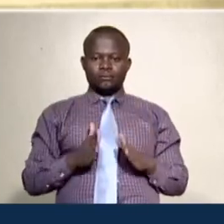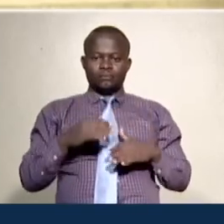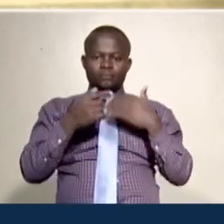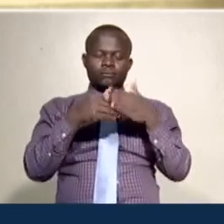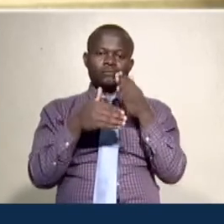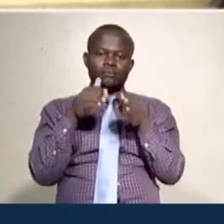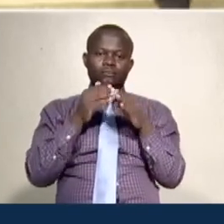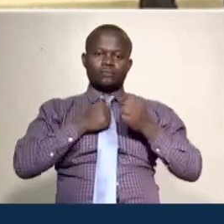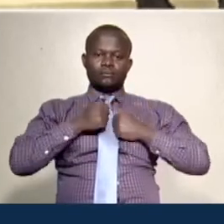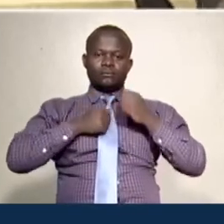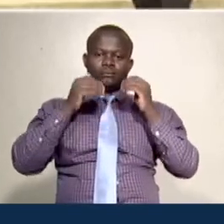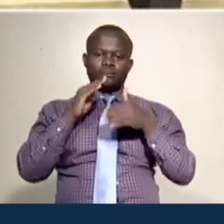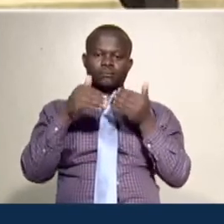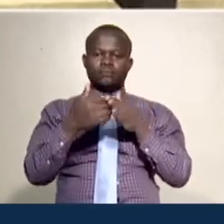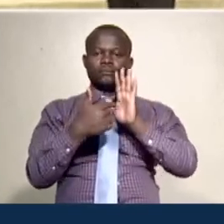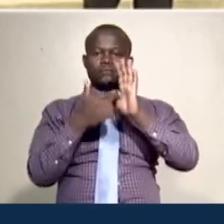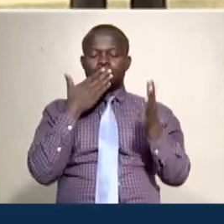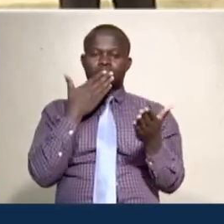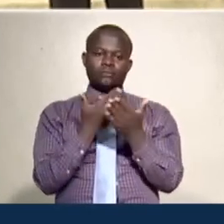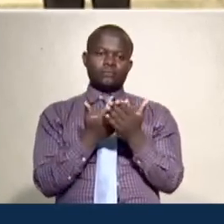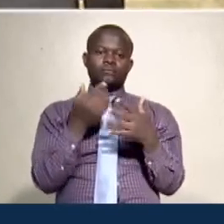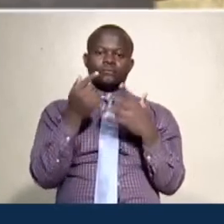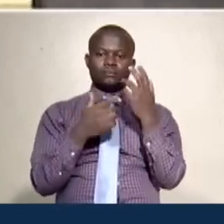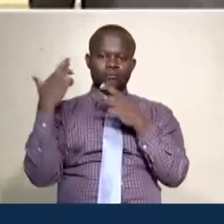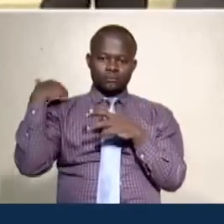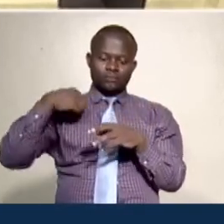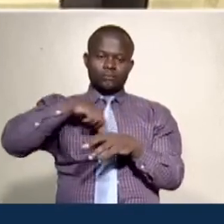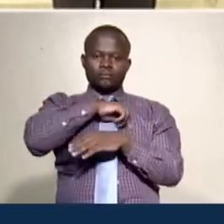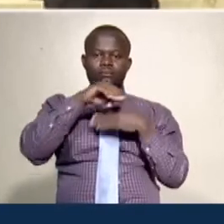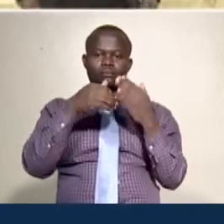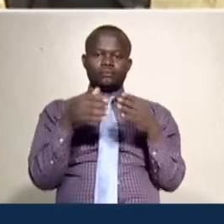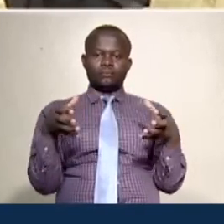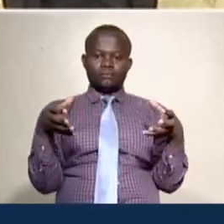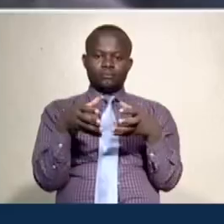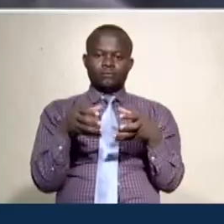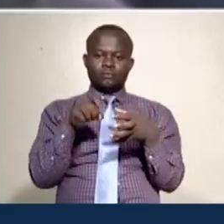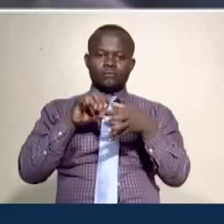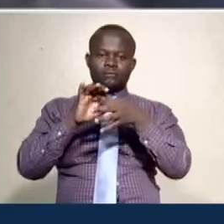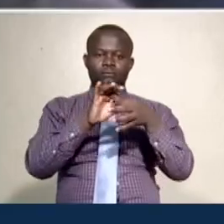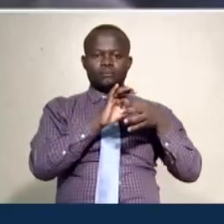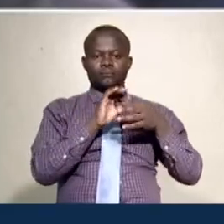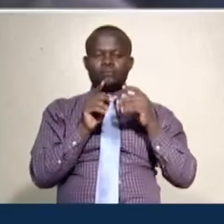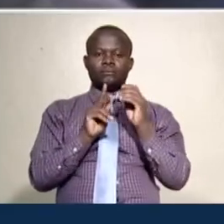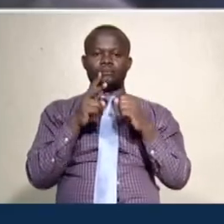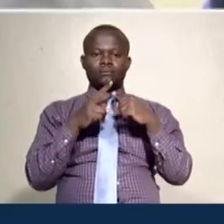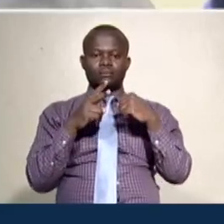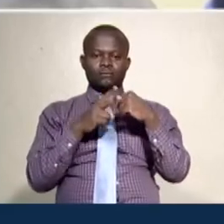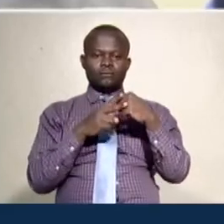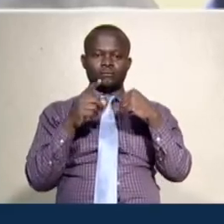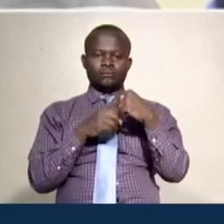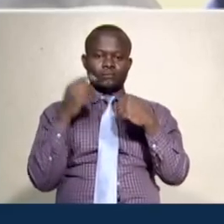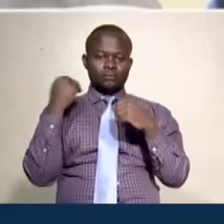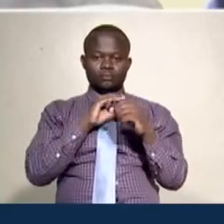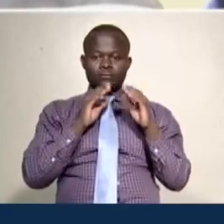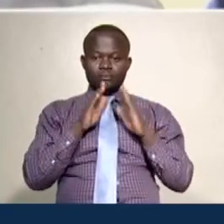kubaka abanyarwanda barangwa n'icyiza, ni inshingano duhuriyeho twese, tugomba gufatanya. Abantu 76 bari abakristo aha